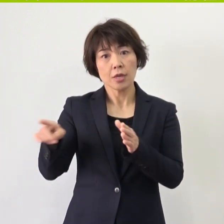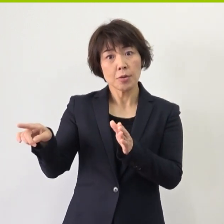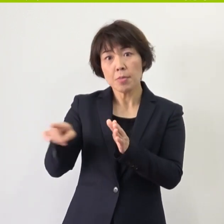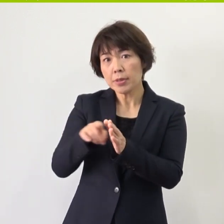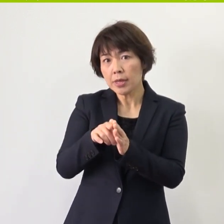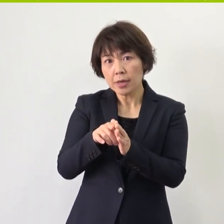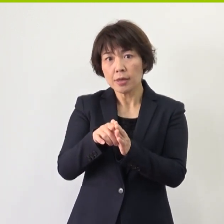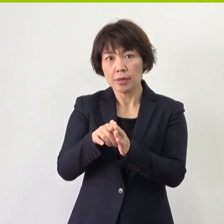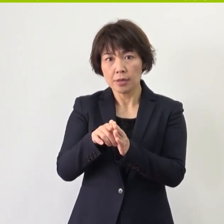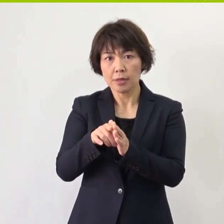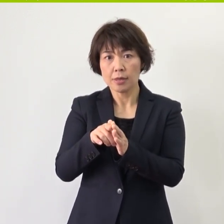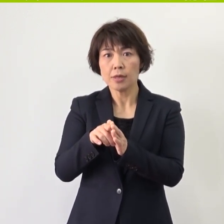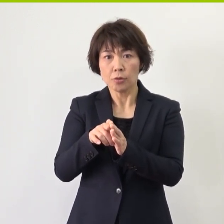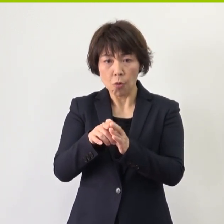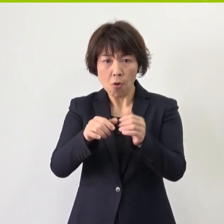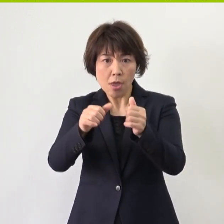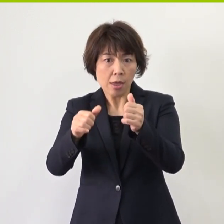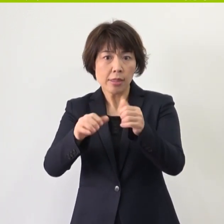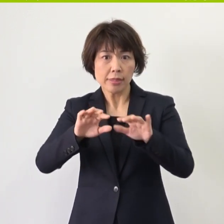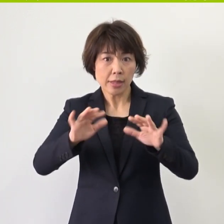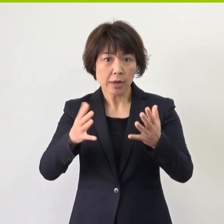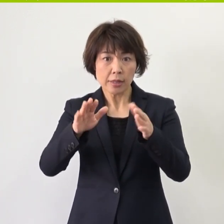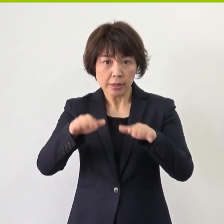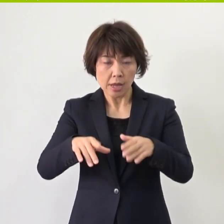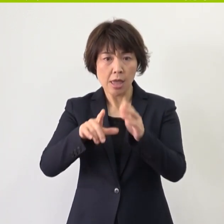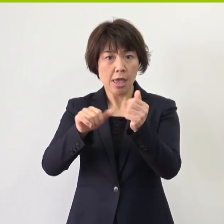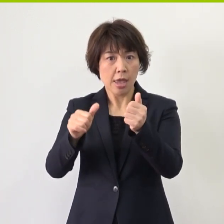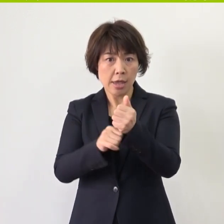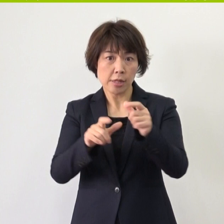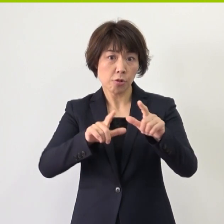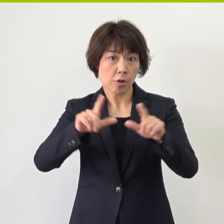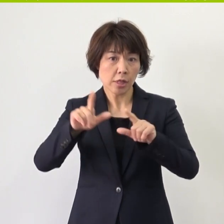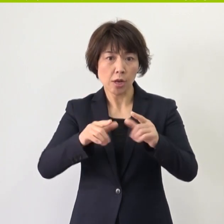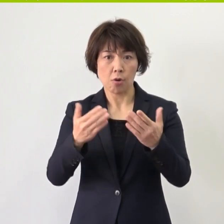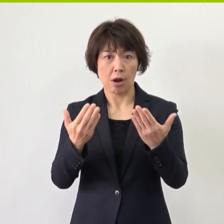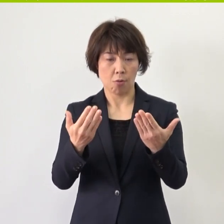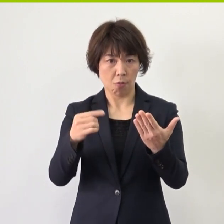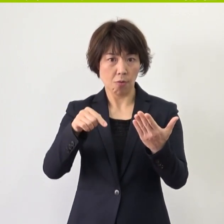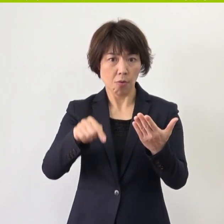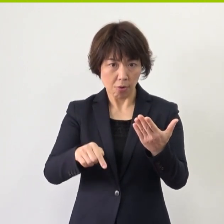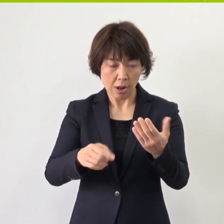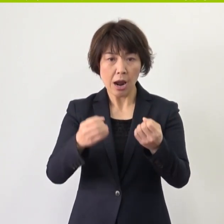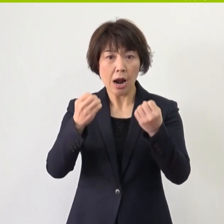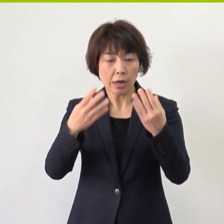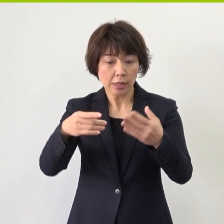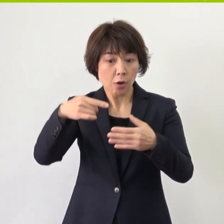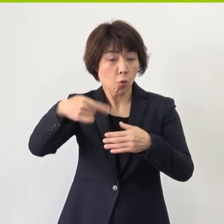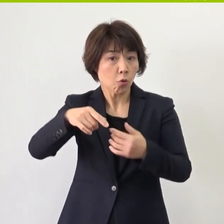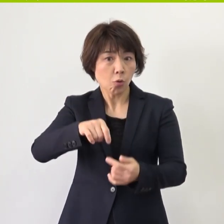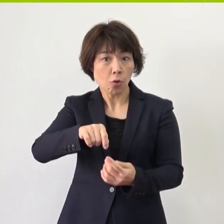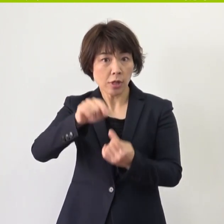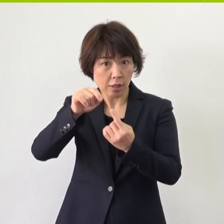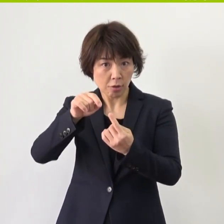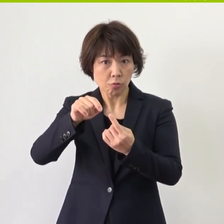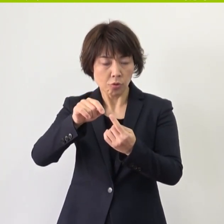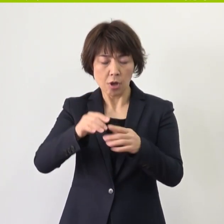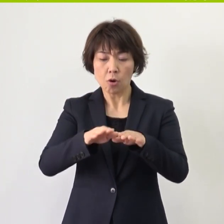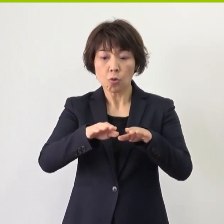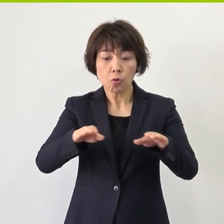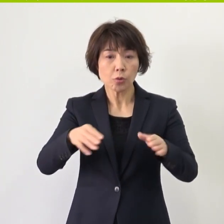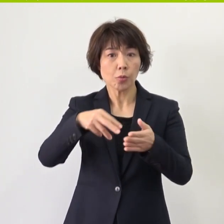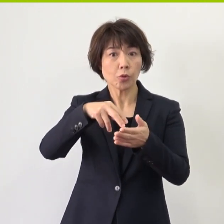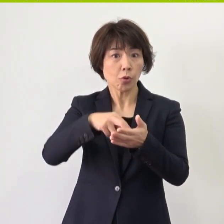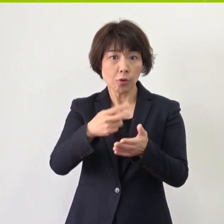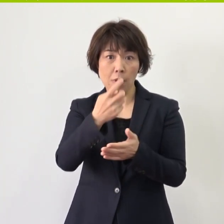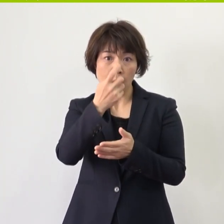かった一律の併設型中高一貫教育校として、新たな教育の選択肢、子どもたちにとっ